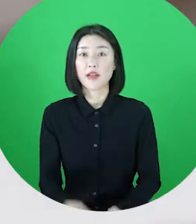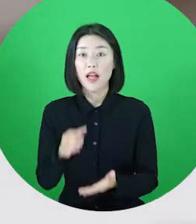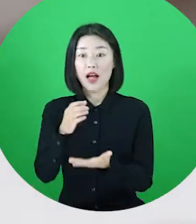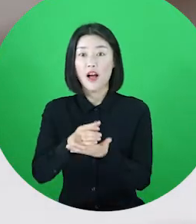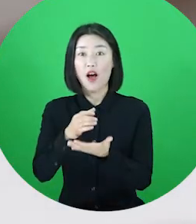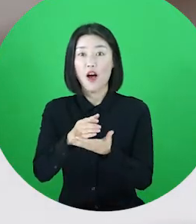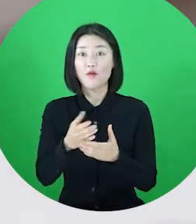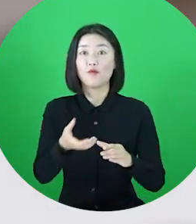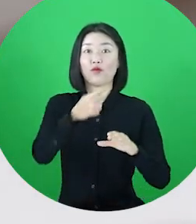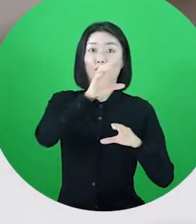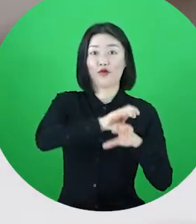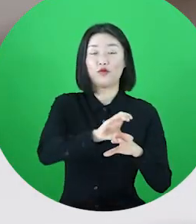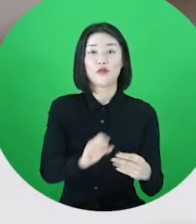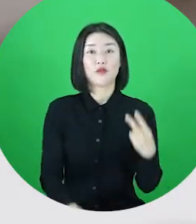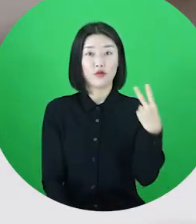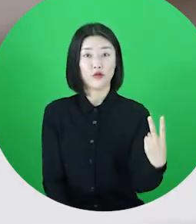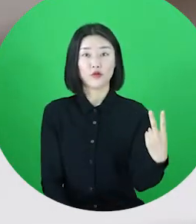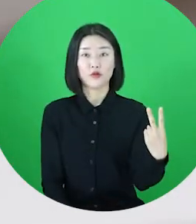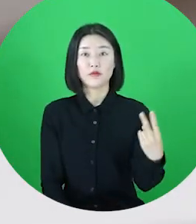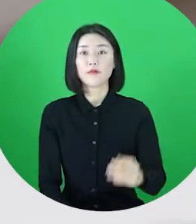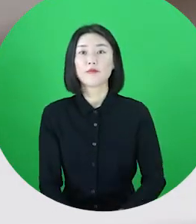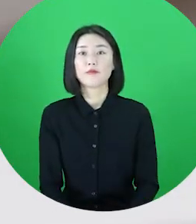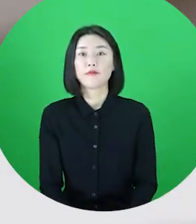두 컵,